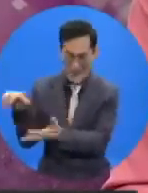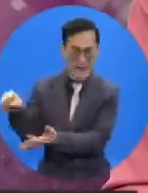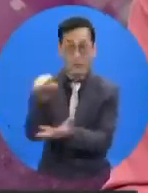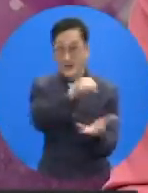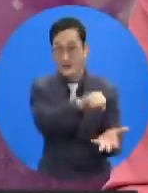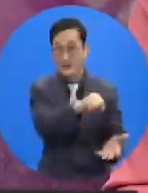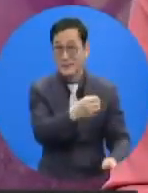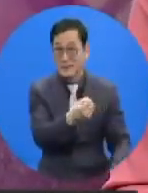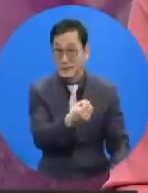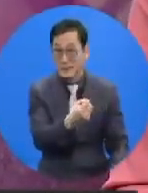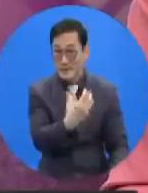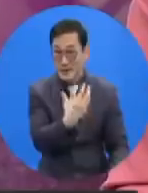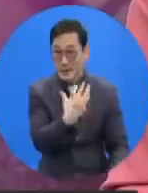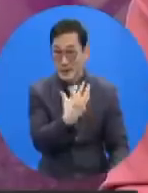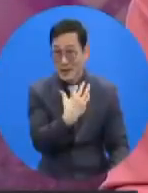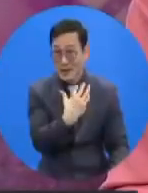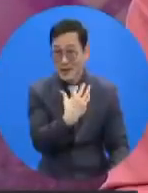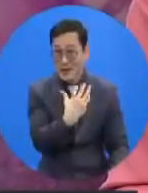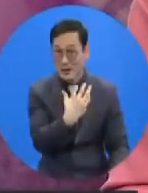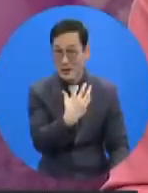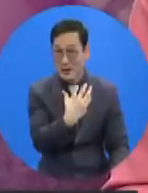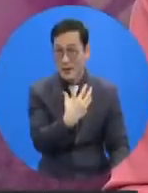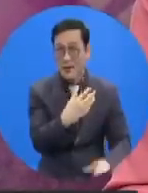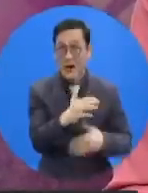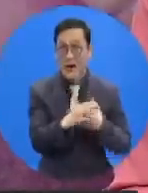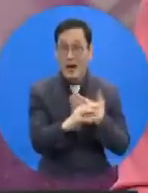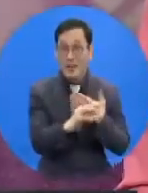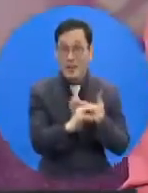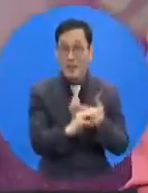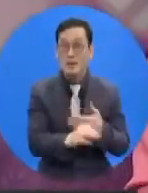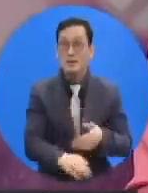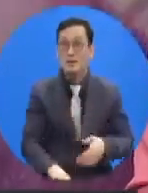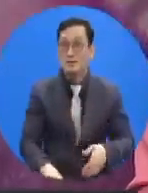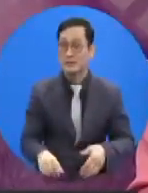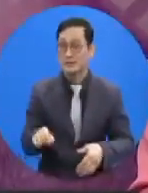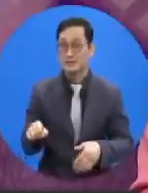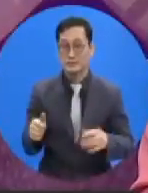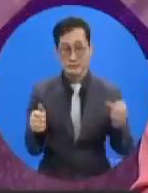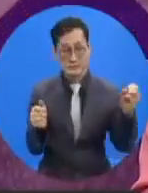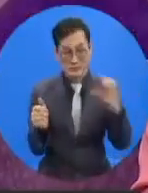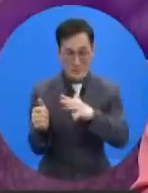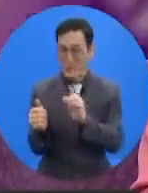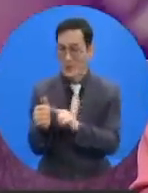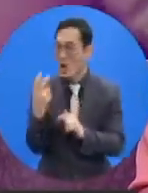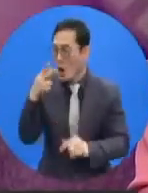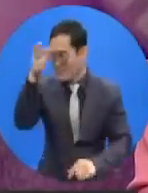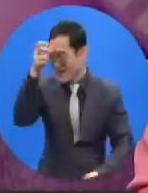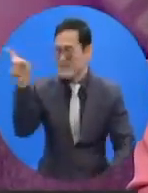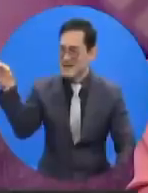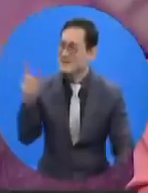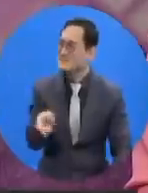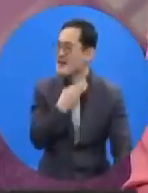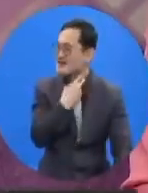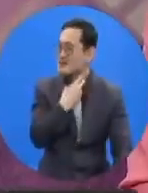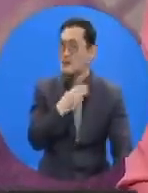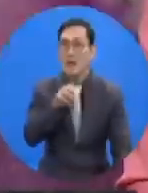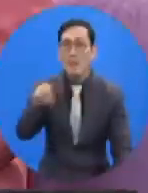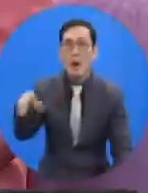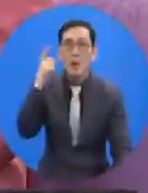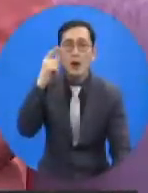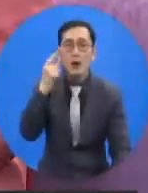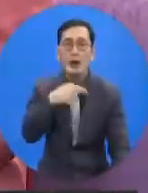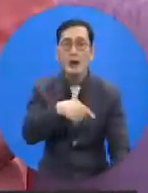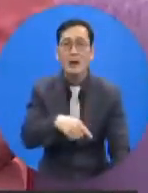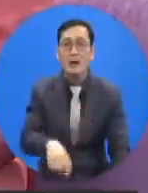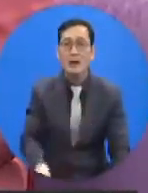거라면 지금 정경심 씨가 김경록 씨한테 했다는 말 검찰이 우리를 배신했어 이런 말은 왜 했을까 좀 이해가